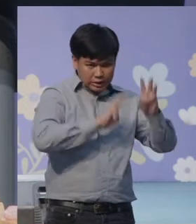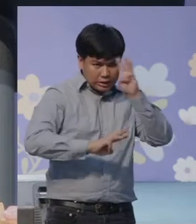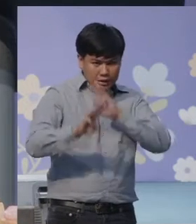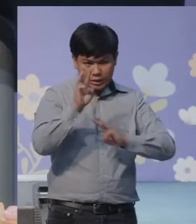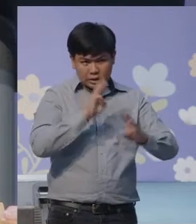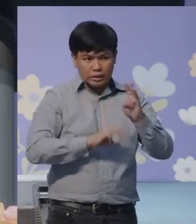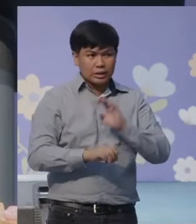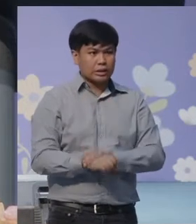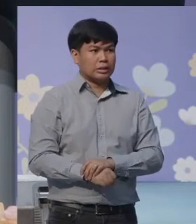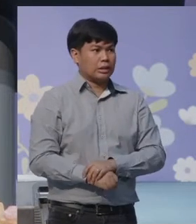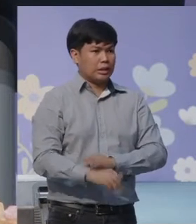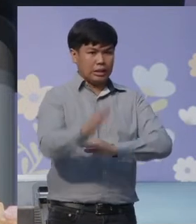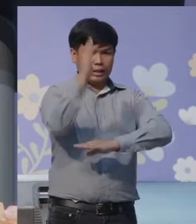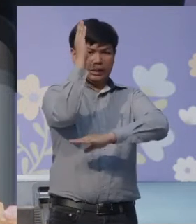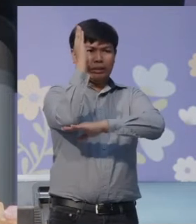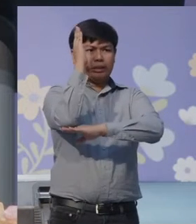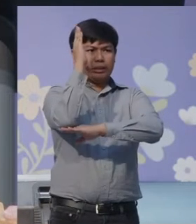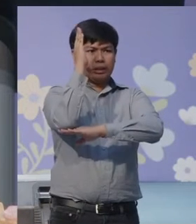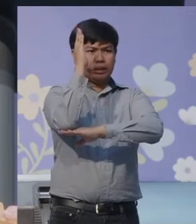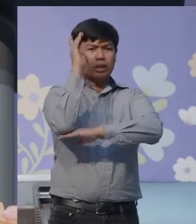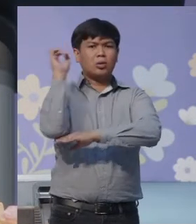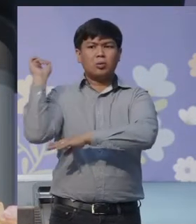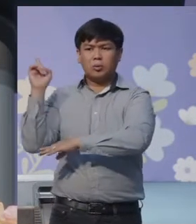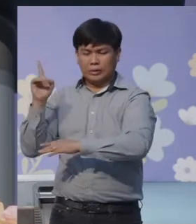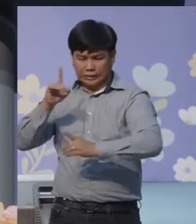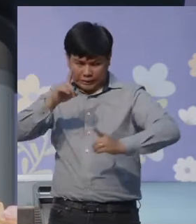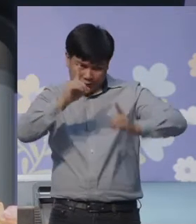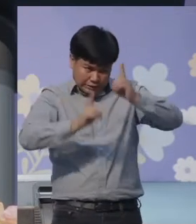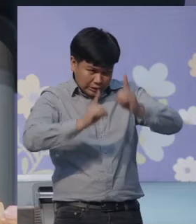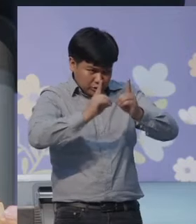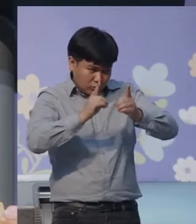isang tanghali. Dahil nga paalis na nga kami,